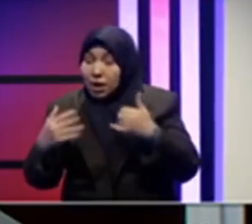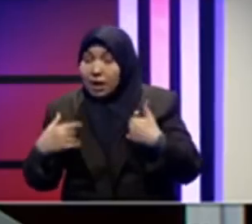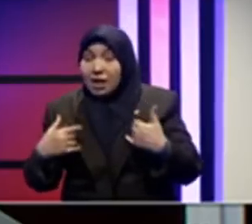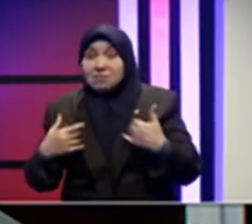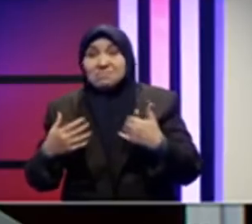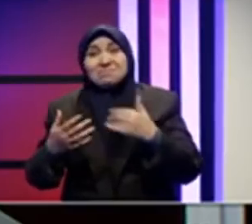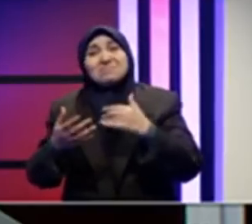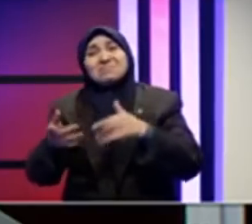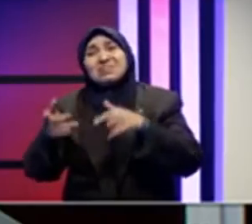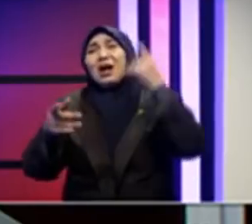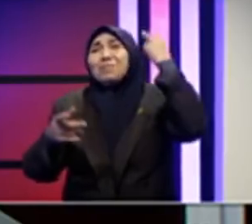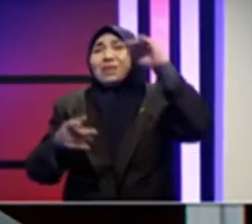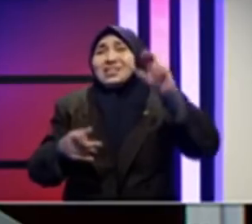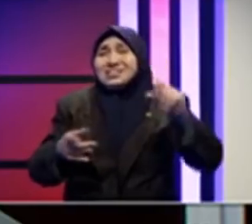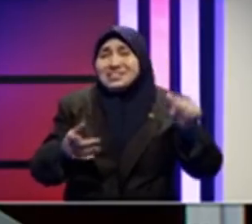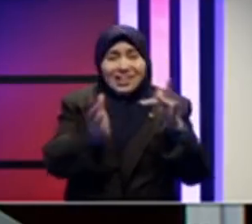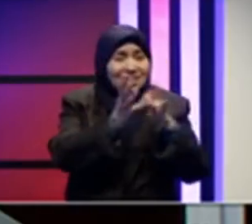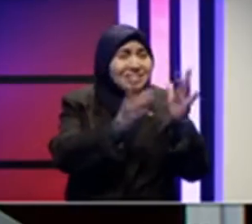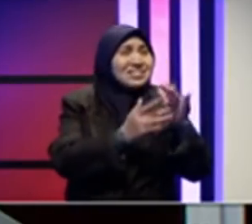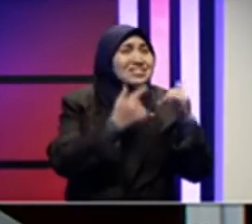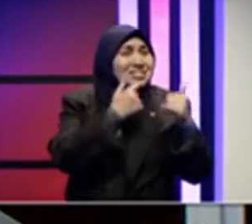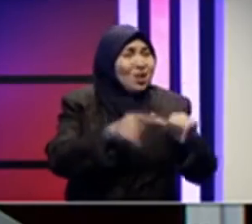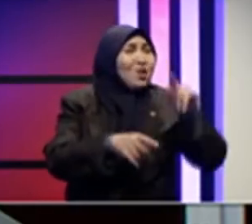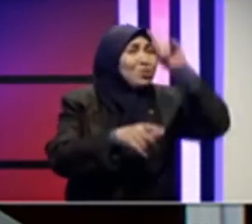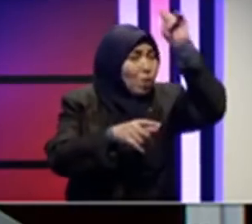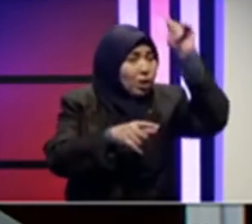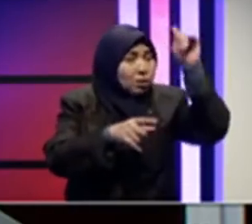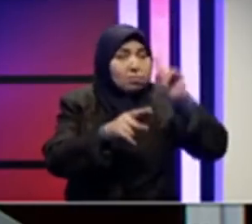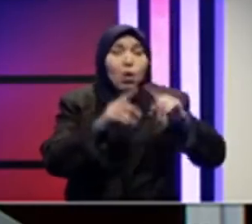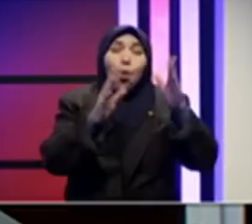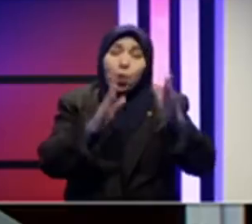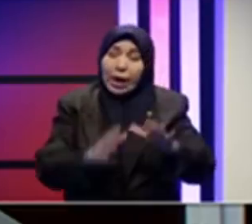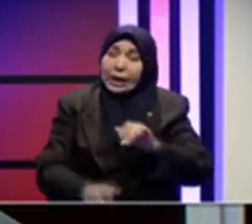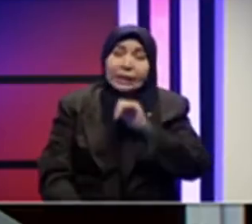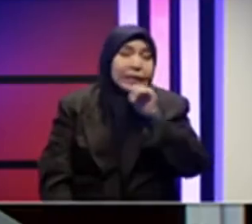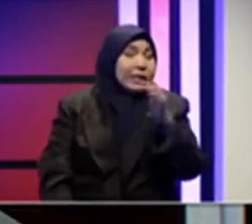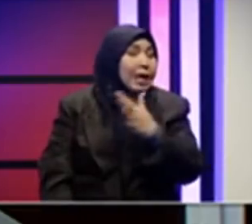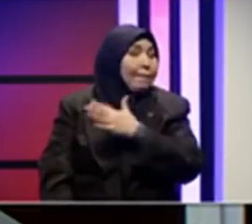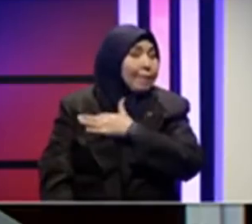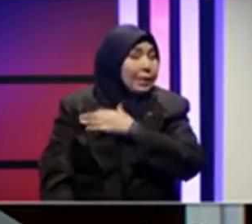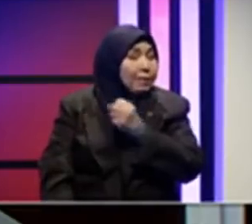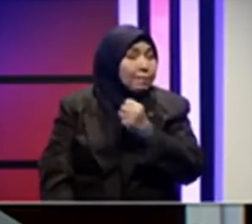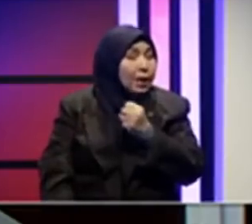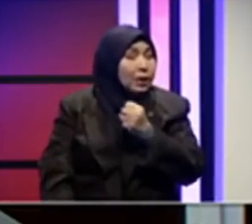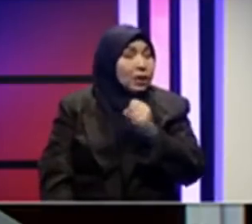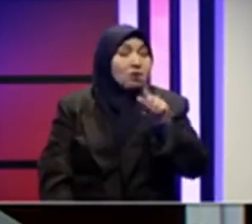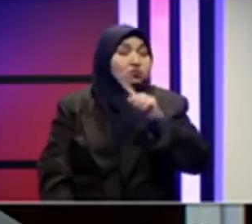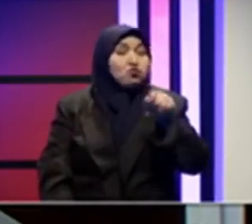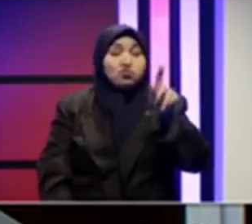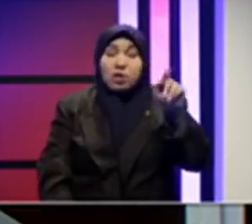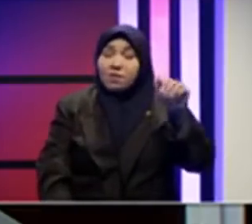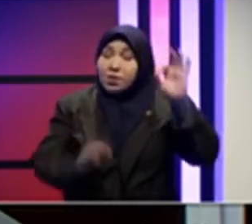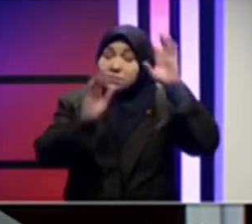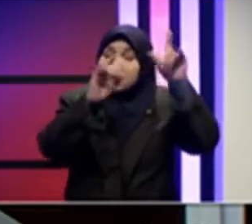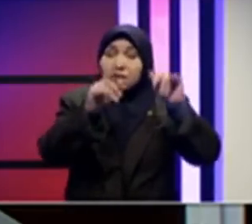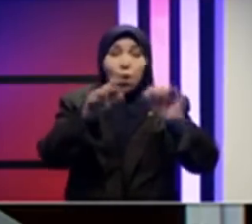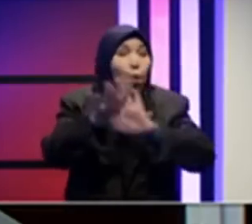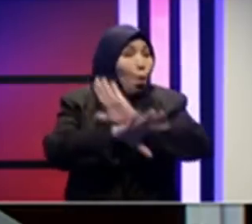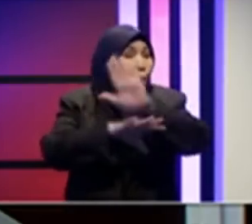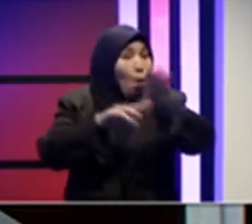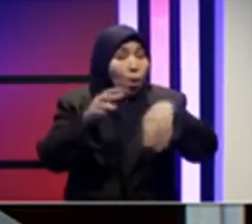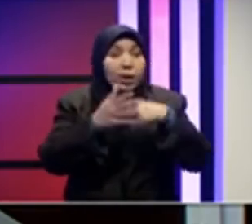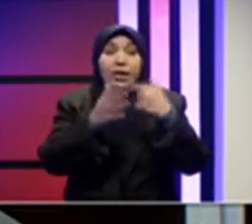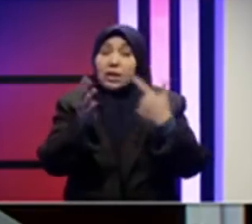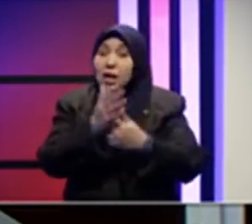Tuhan. Manakala bagi orang-orang yang tidak beriman seperti orang musyrik, zuhruf ini, perhiasan ini adalah segala-galanya.